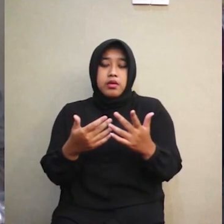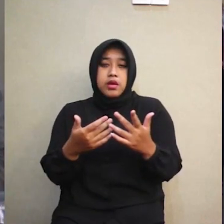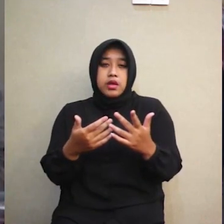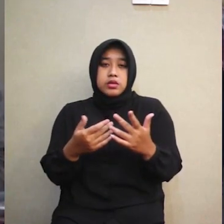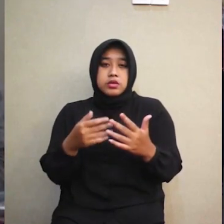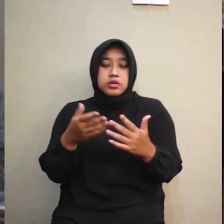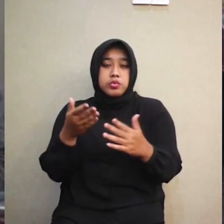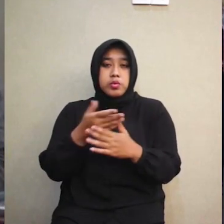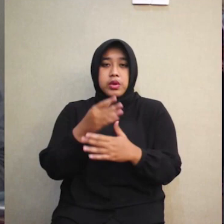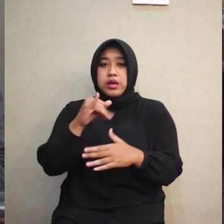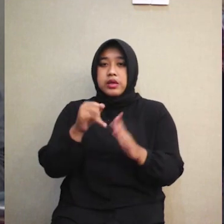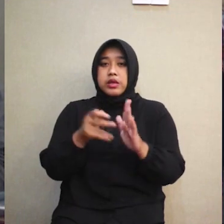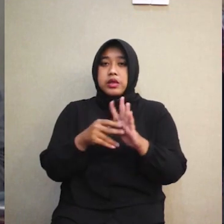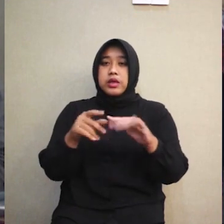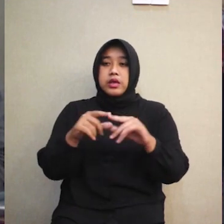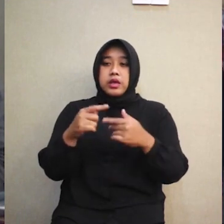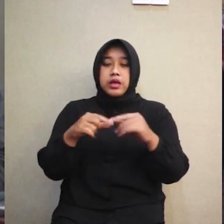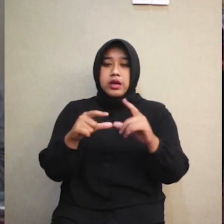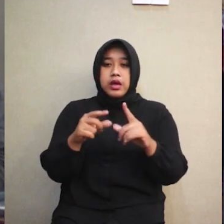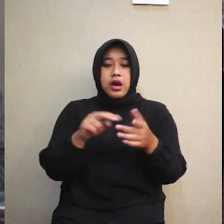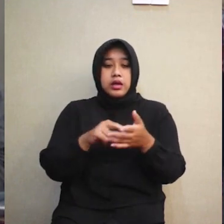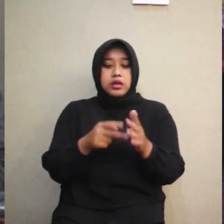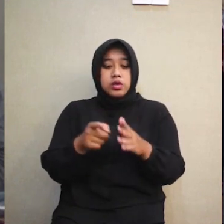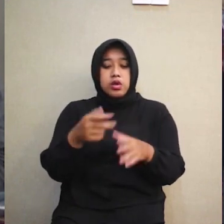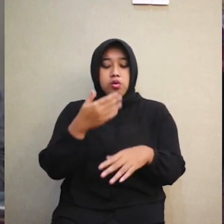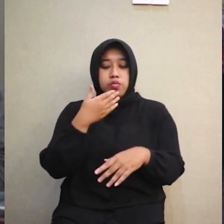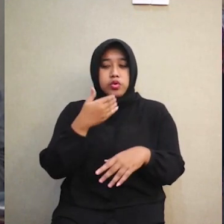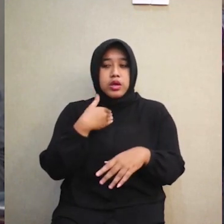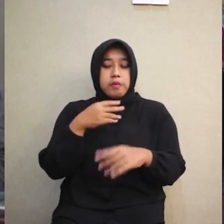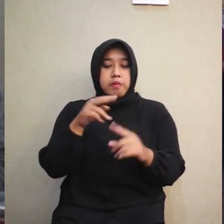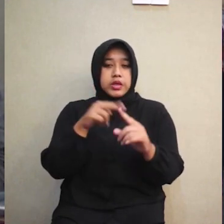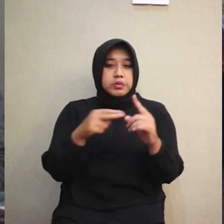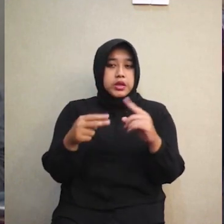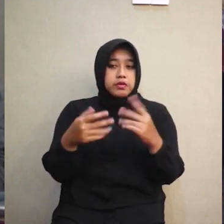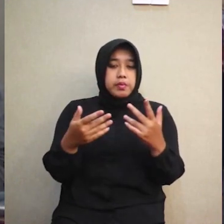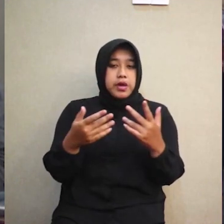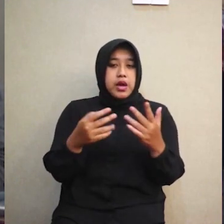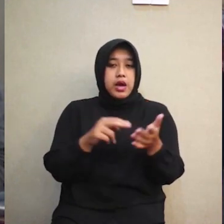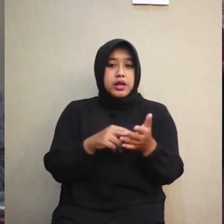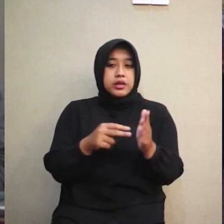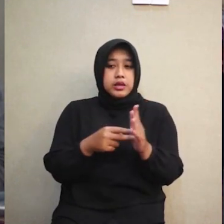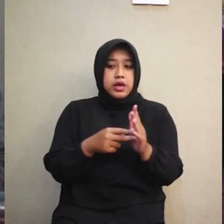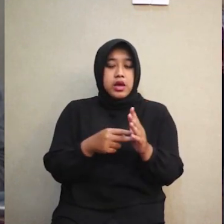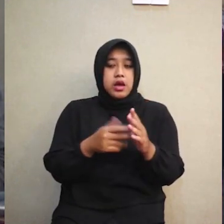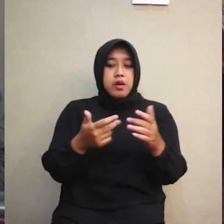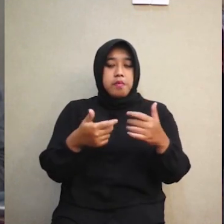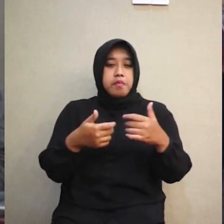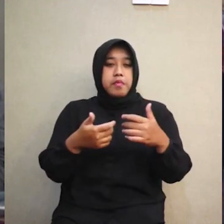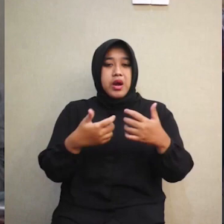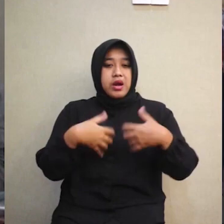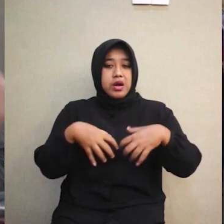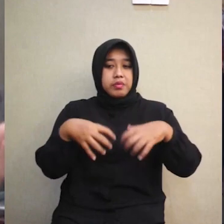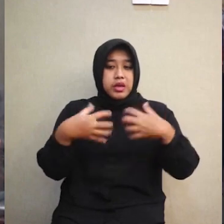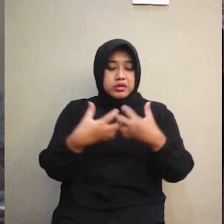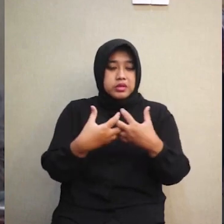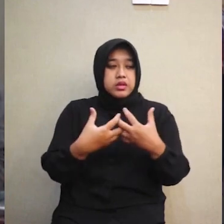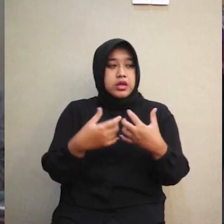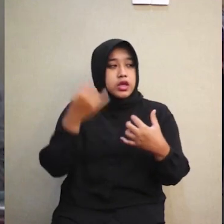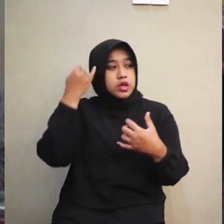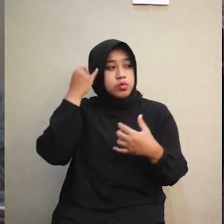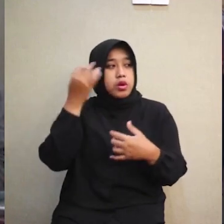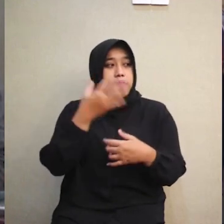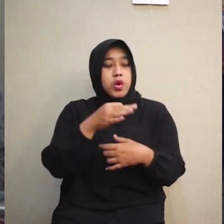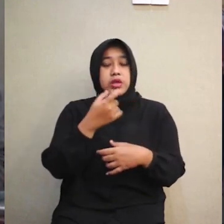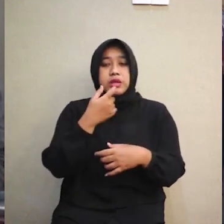Mbak Inayah tadi kompeten kan artinya dia harus punya nih perspektif artinya dia harus beradaptasi dengan pengetahuan terupdate tentang